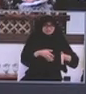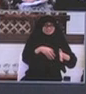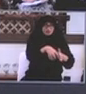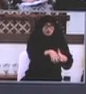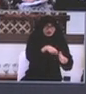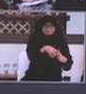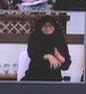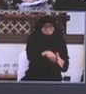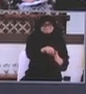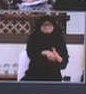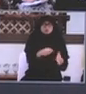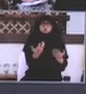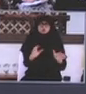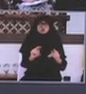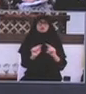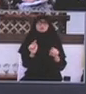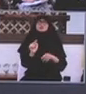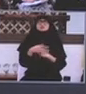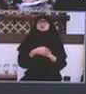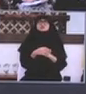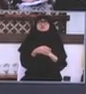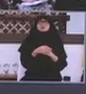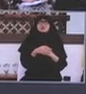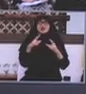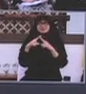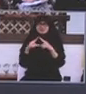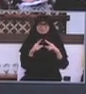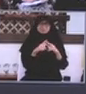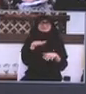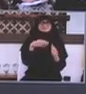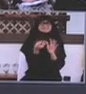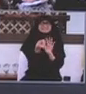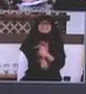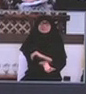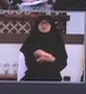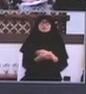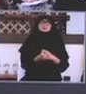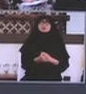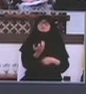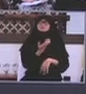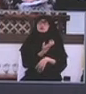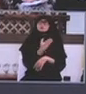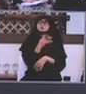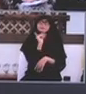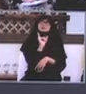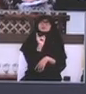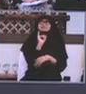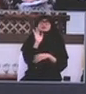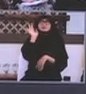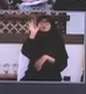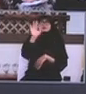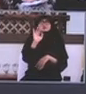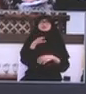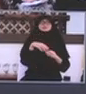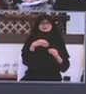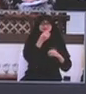sudah sangat bagus, tetapi peralatan kami yang masih minim dan kami kepengen istilahnya nanti sampah bisa